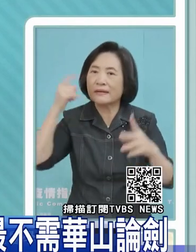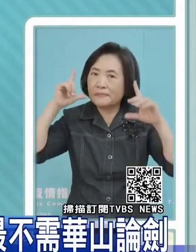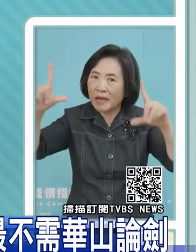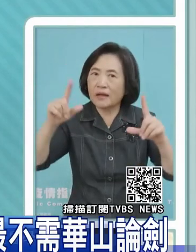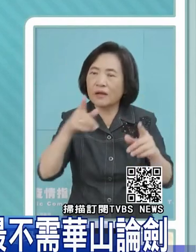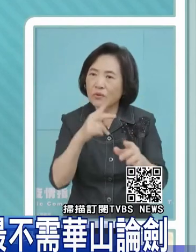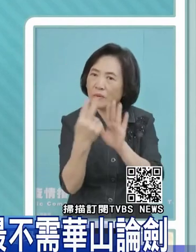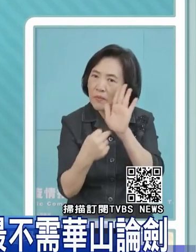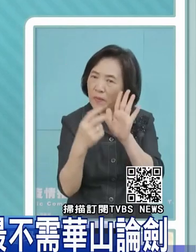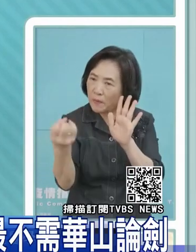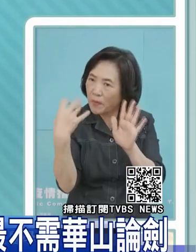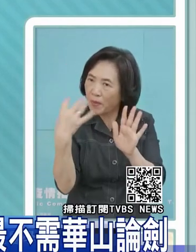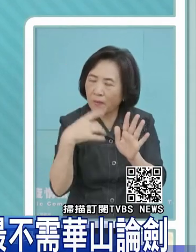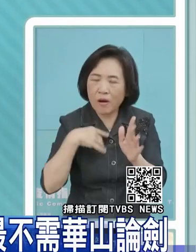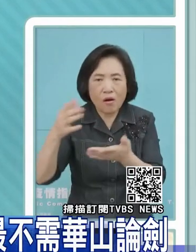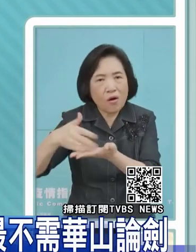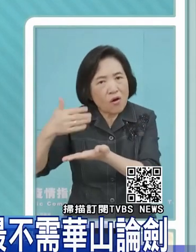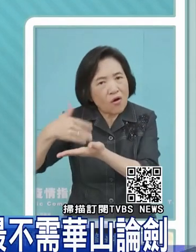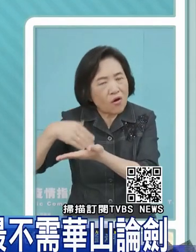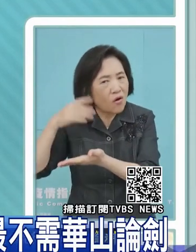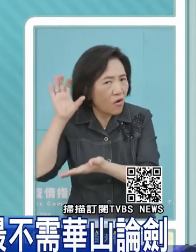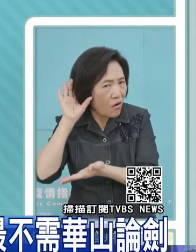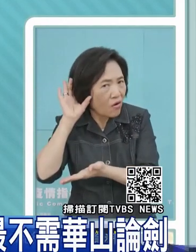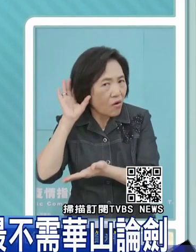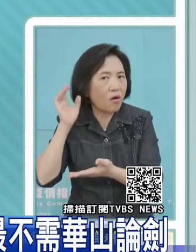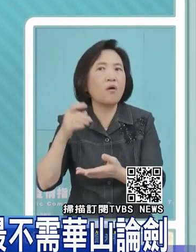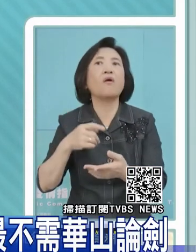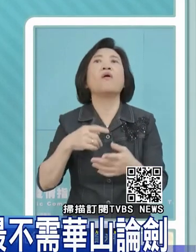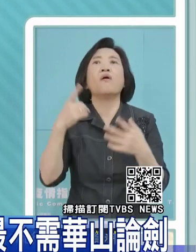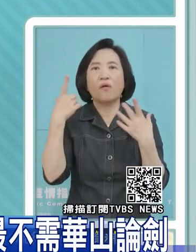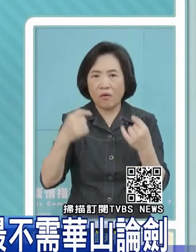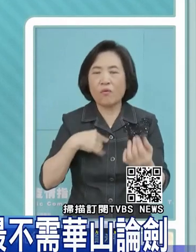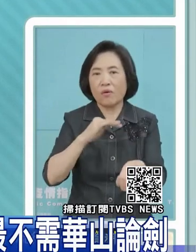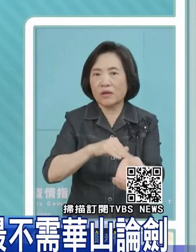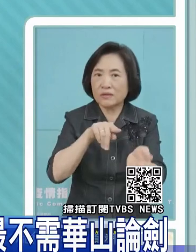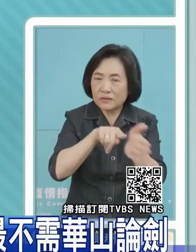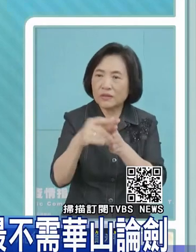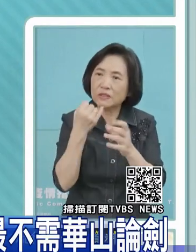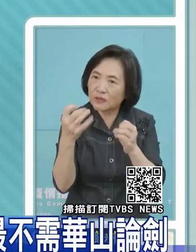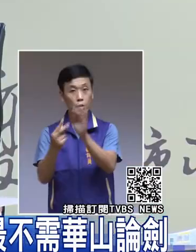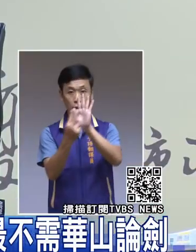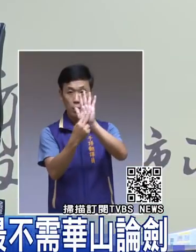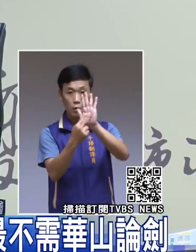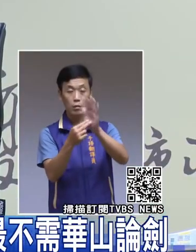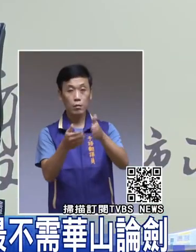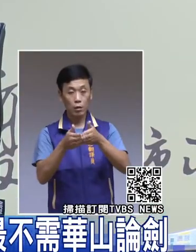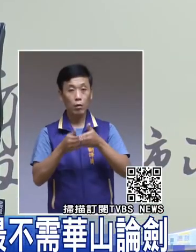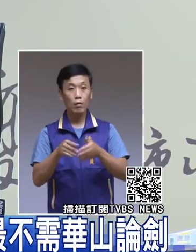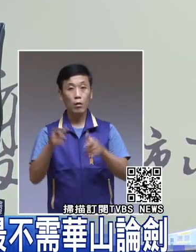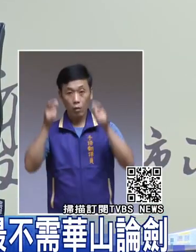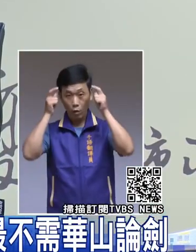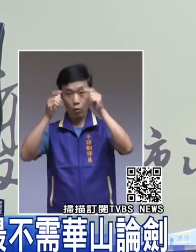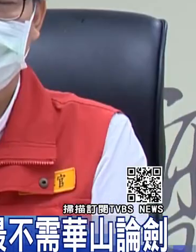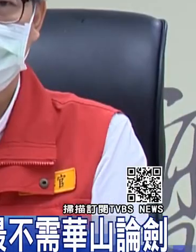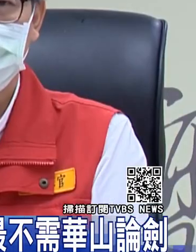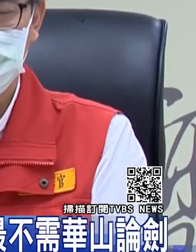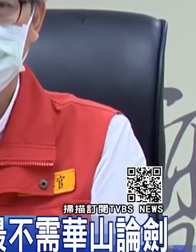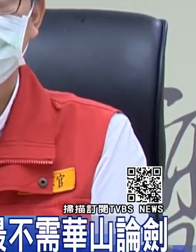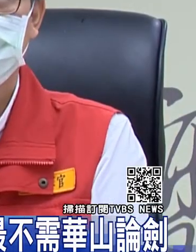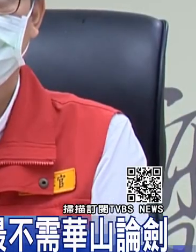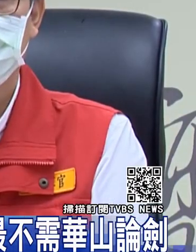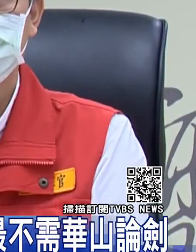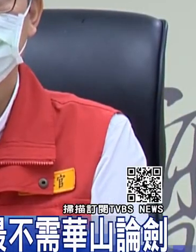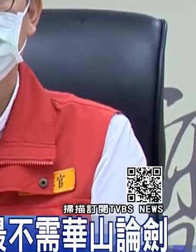他出来讲给我们，讲解给我们听，我们也许同样是医学界，大家可以彼此切磋琢磨一下。 原来七月